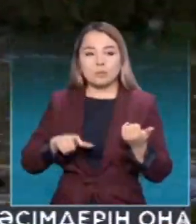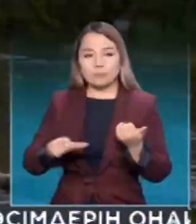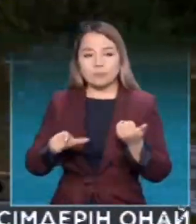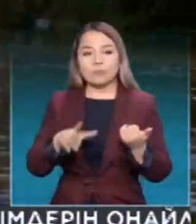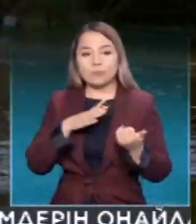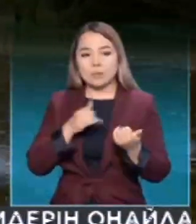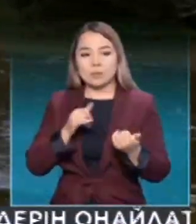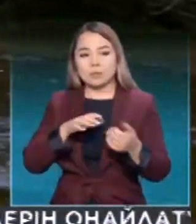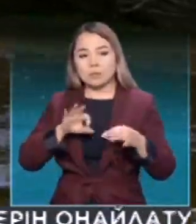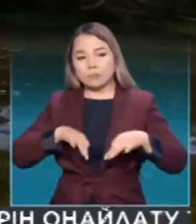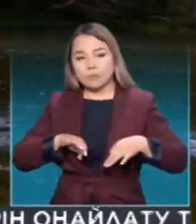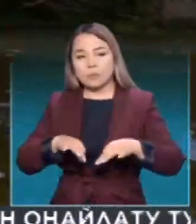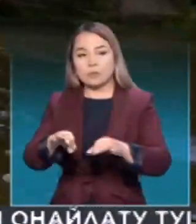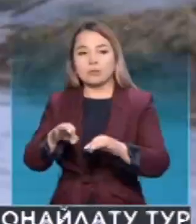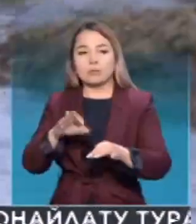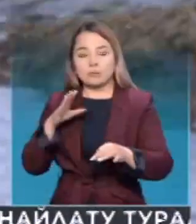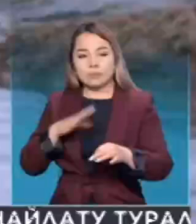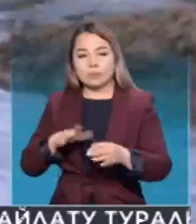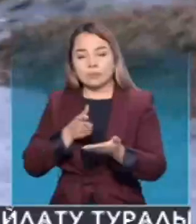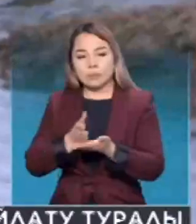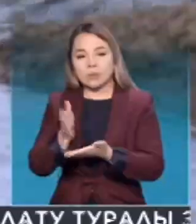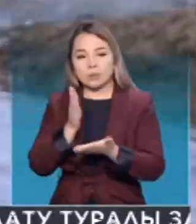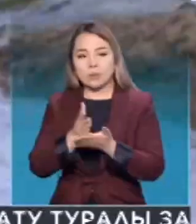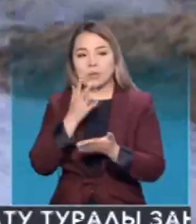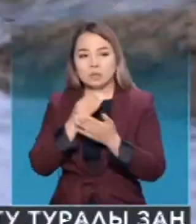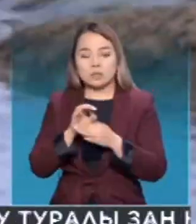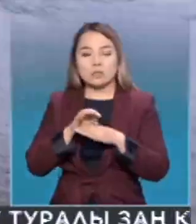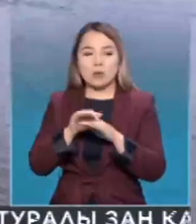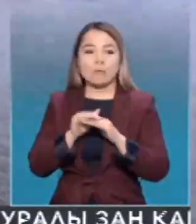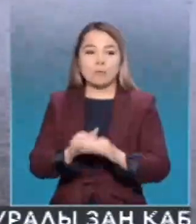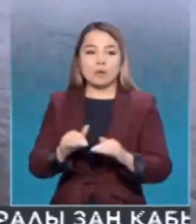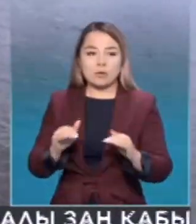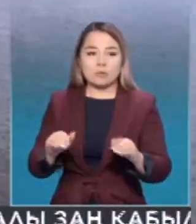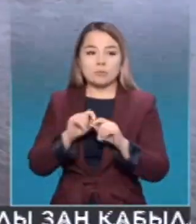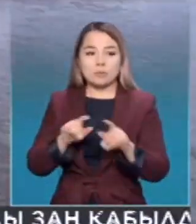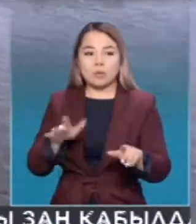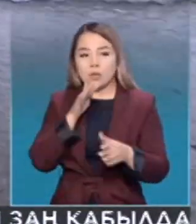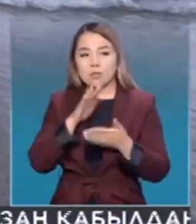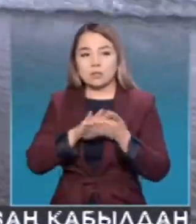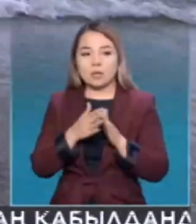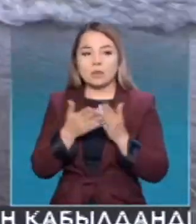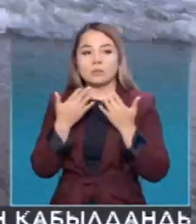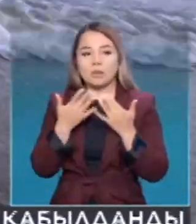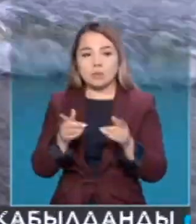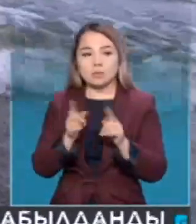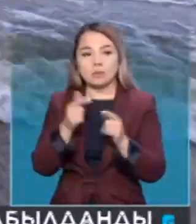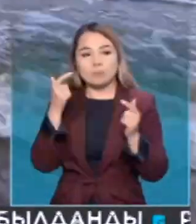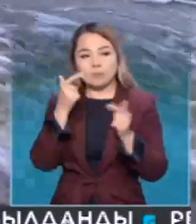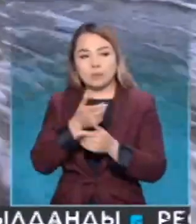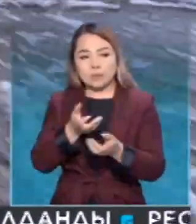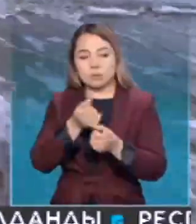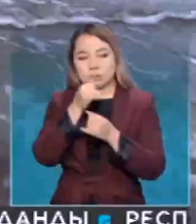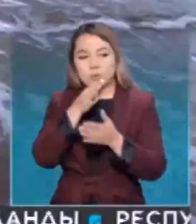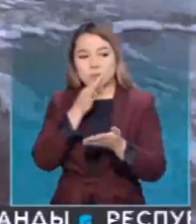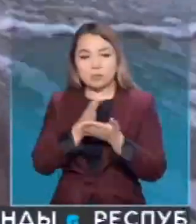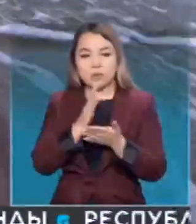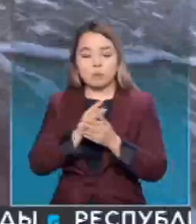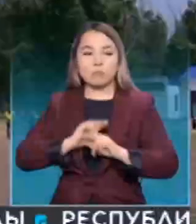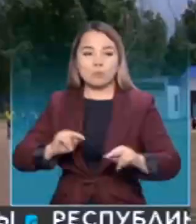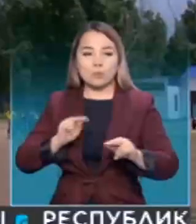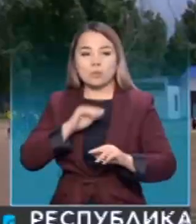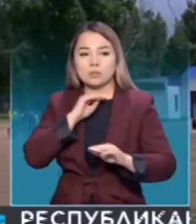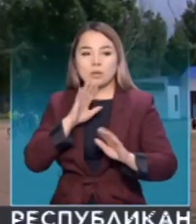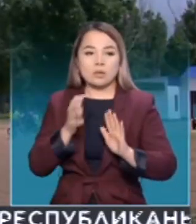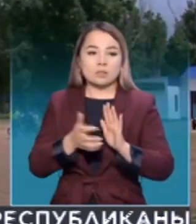келетін судан кешіп өтпеске амал да жоқ. Әупірімдеп жеткен балалар мектепте заман талабына сай білімде ала алмайды. Мәселе